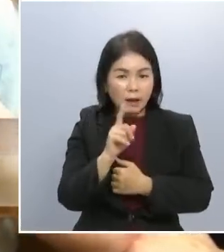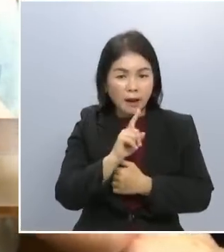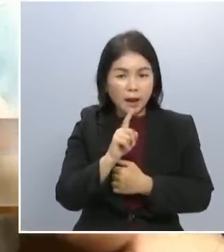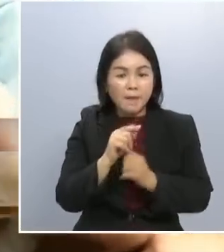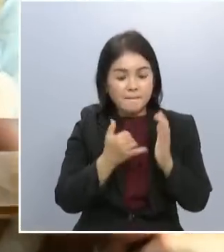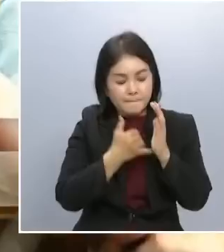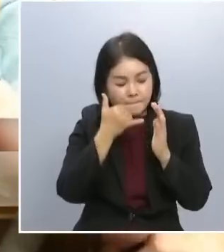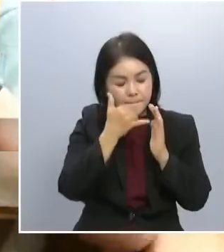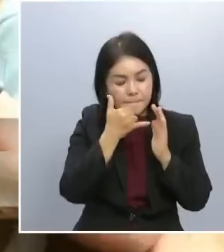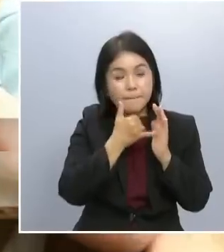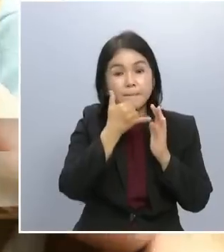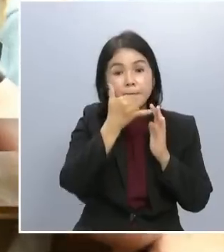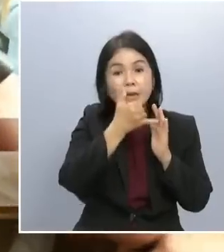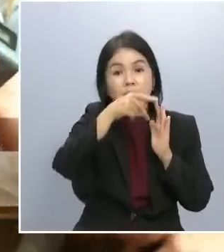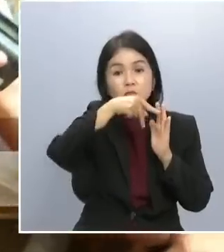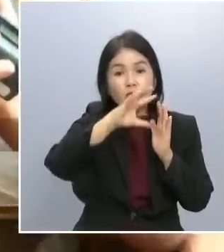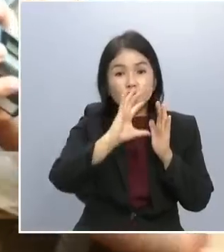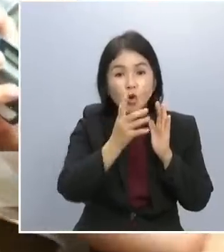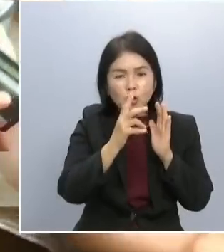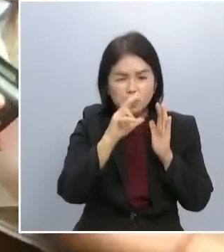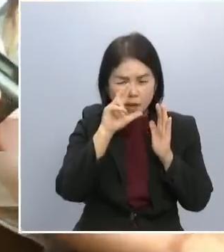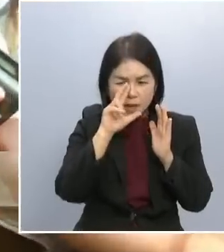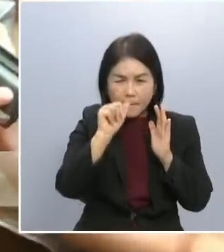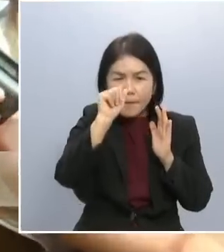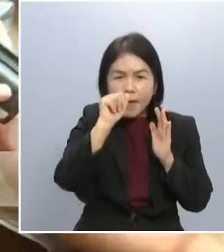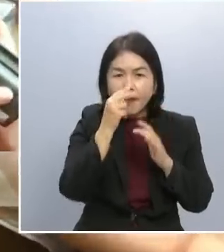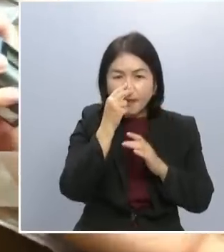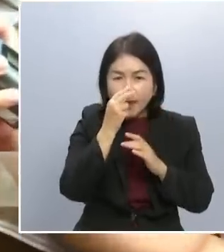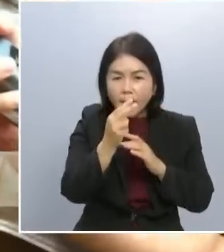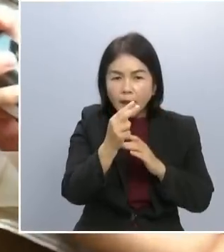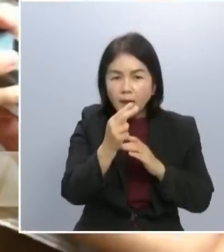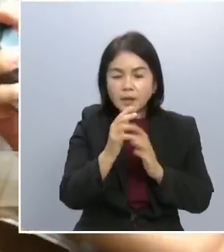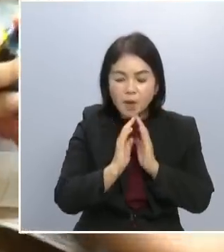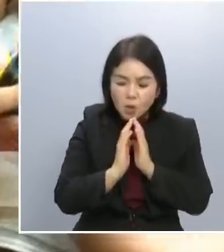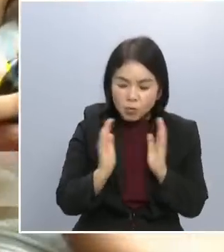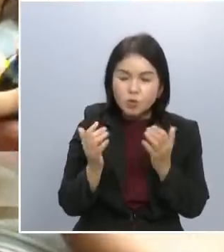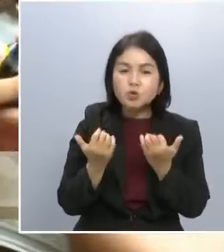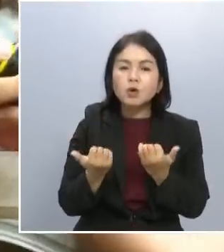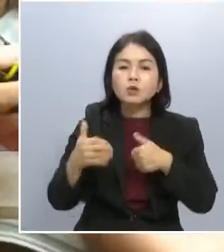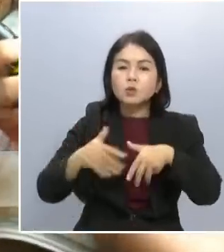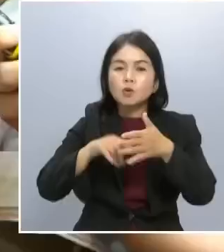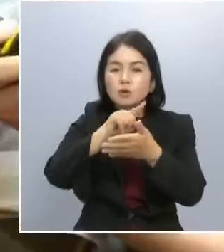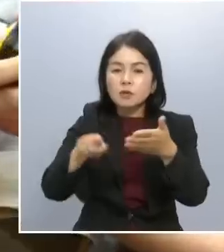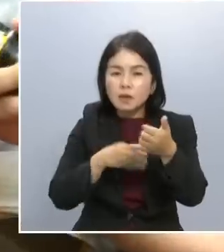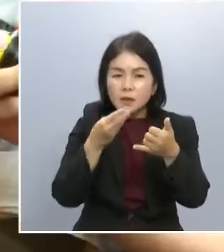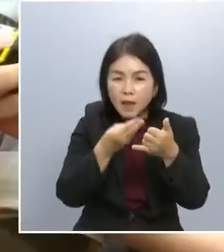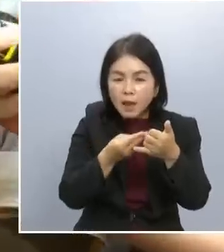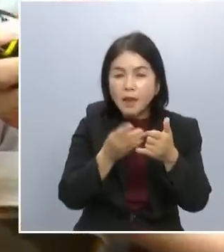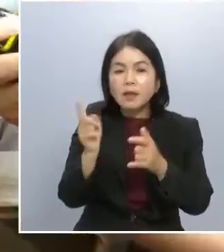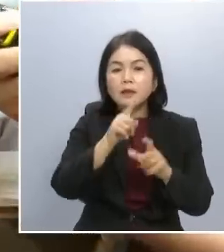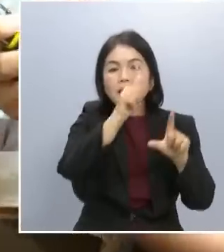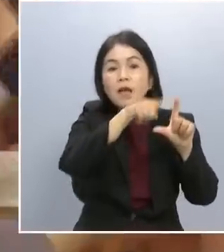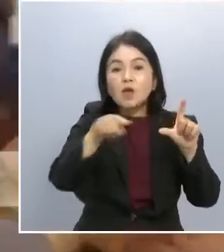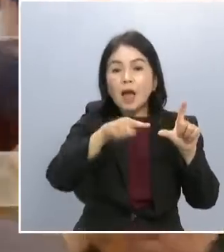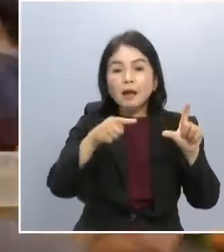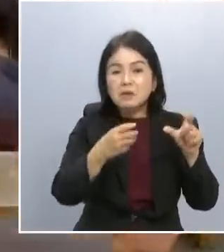ก ค ือคนก็จับสังเกตเด็กจังหวัดที่คุณพิธาไปขอบคุณประชาชนส่วนใหญ่ก่อนน่าจะเป็นจังหวัดที่ก้าวไกลยกจังหวัด แต่